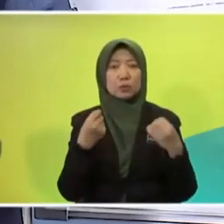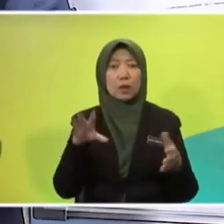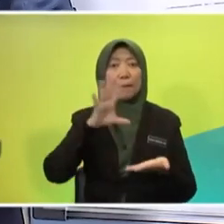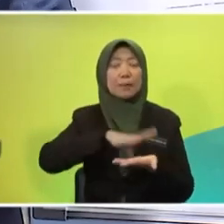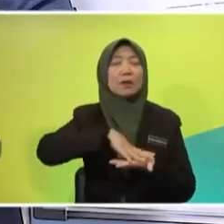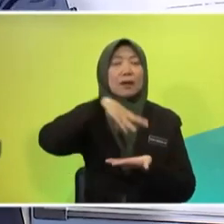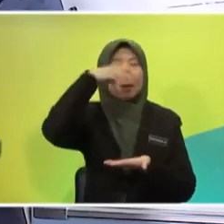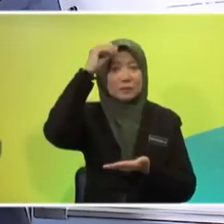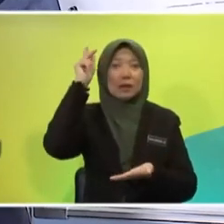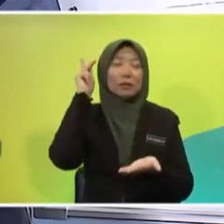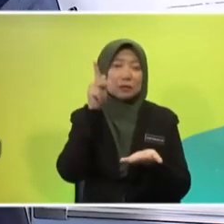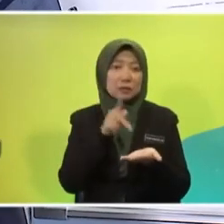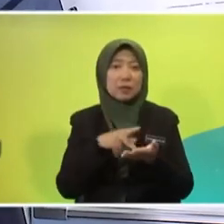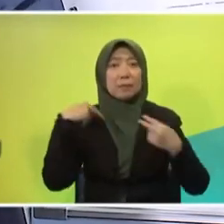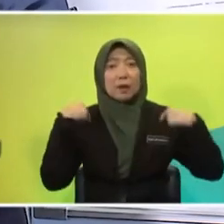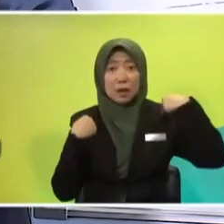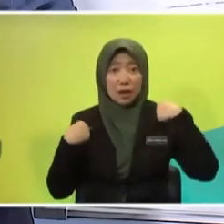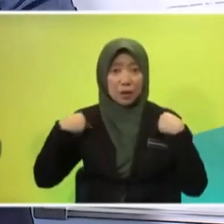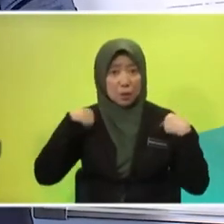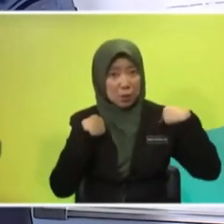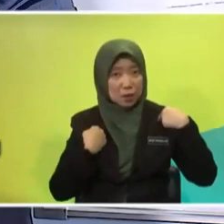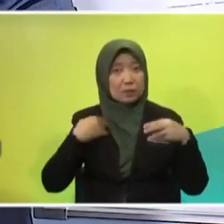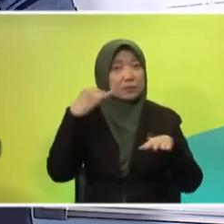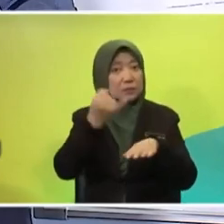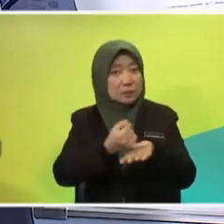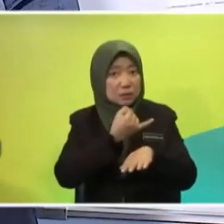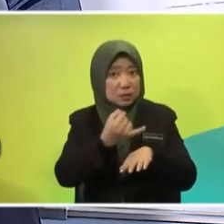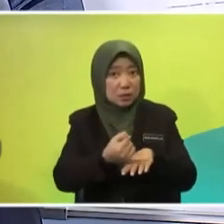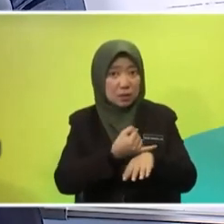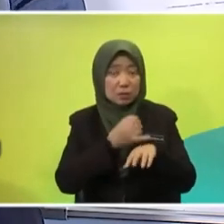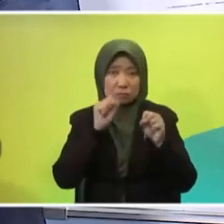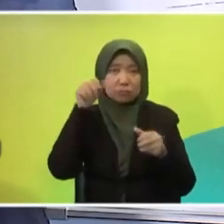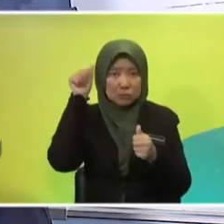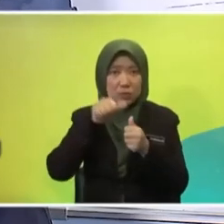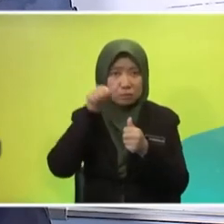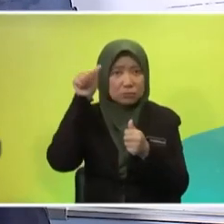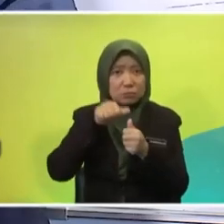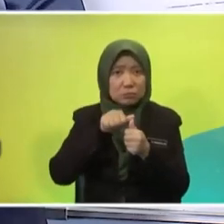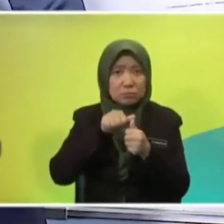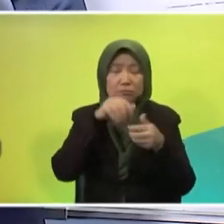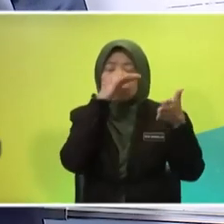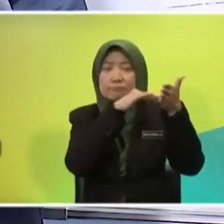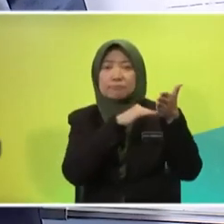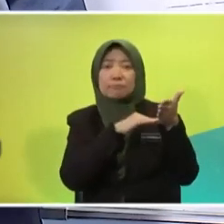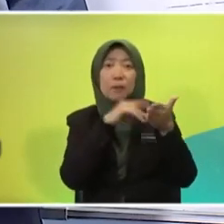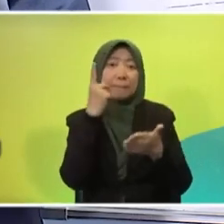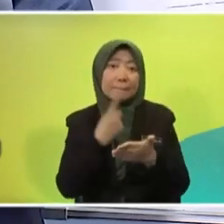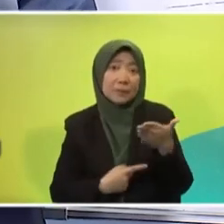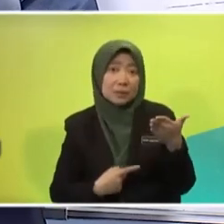mengenali tentang haiwan jinak. Okey, boleh tak kita senaraikan semula? Apakah haiwan jinak yang kita masukkan